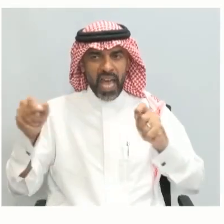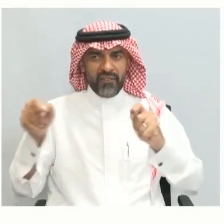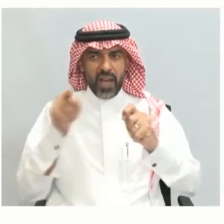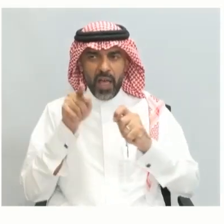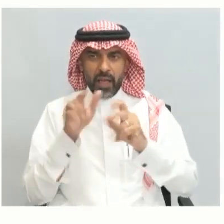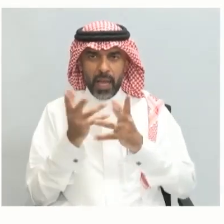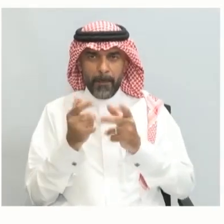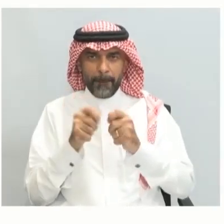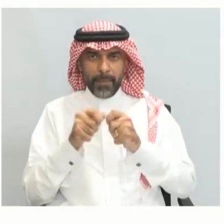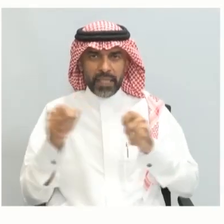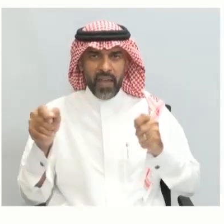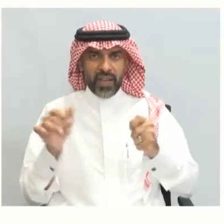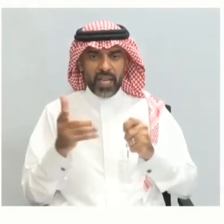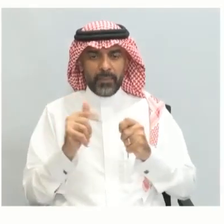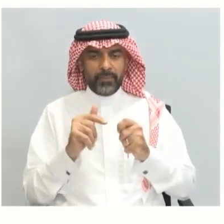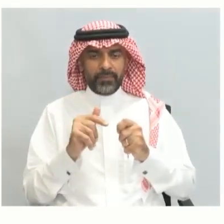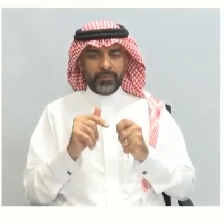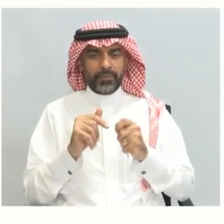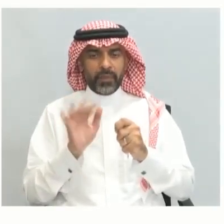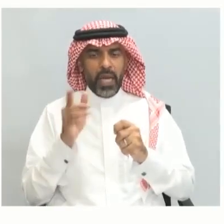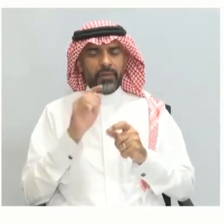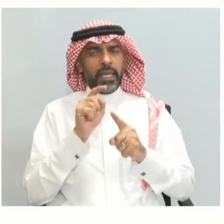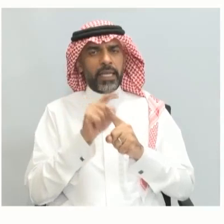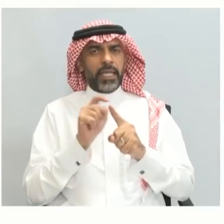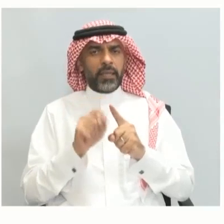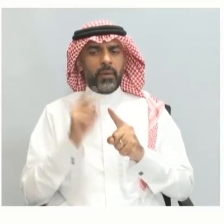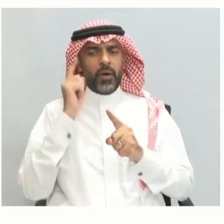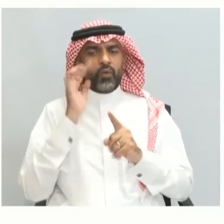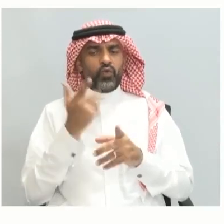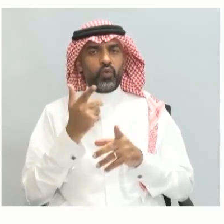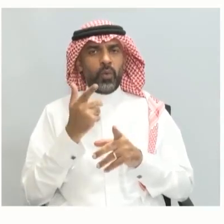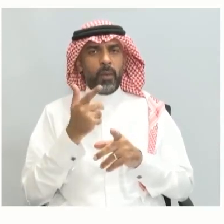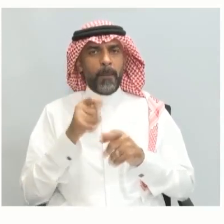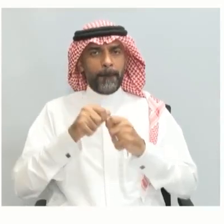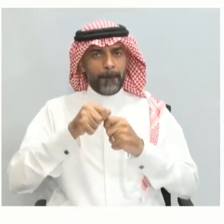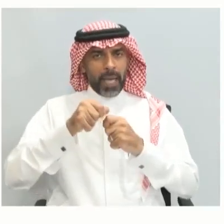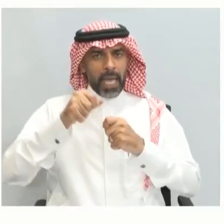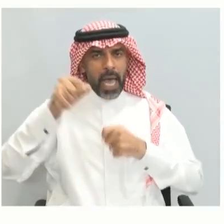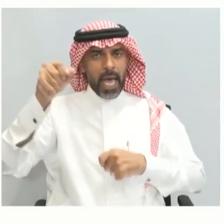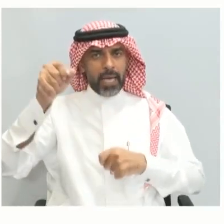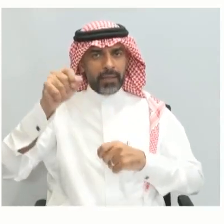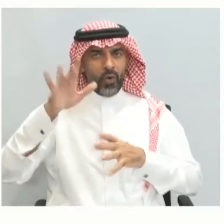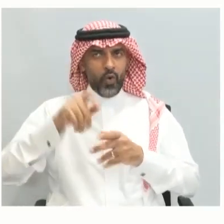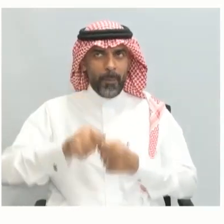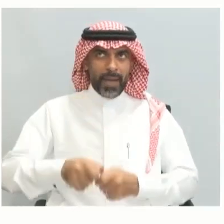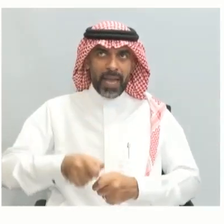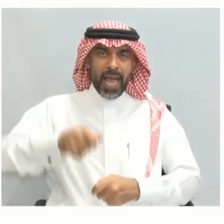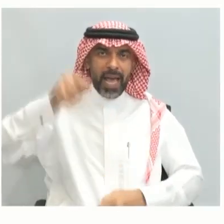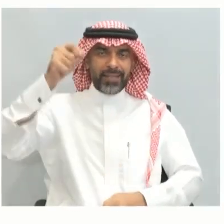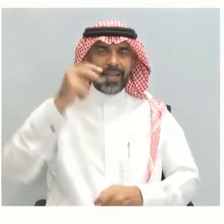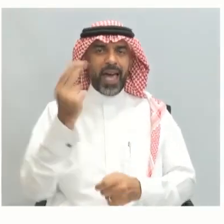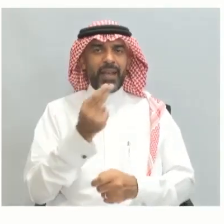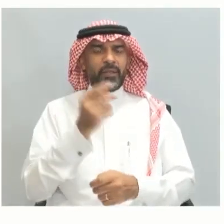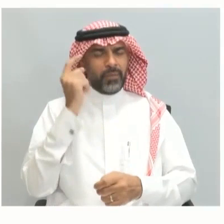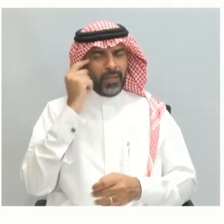الظواهر تبعا لنسبه معلومه تعرف بمقياس الرسم وسوف نتعرف عليها